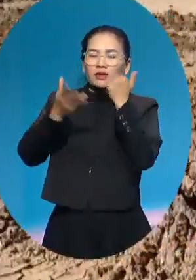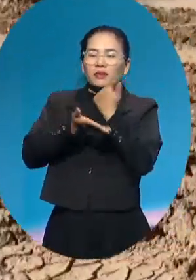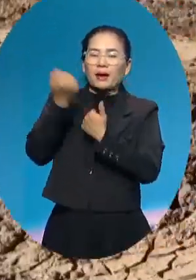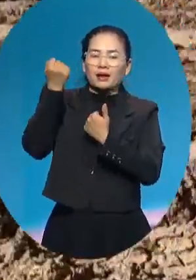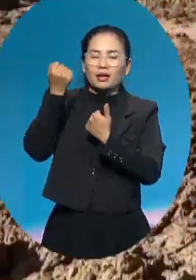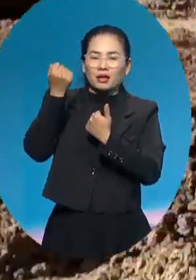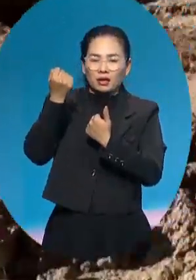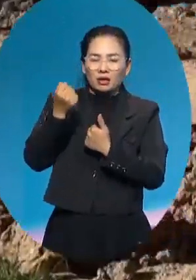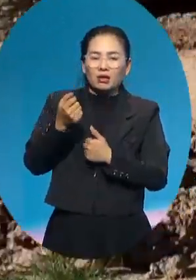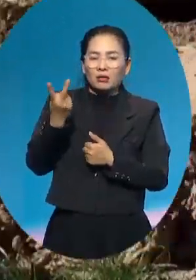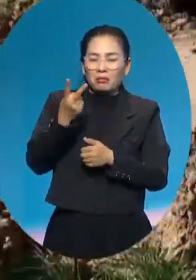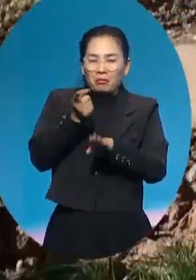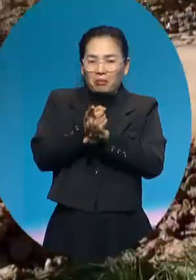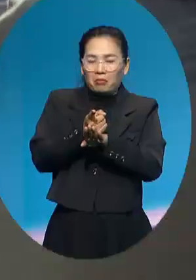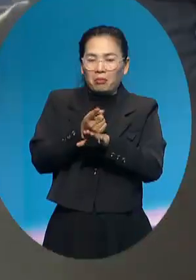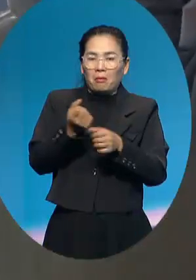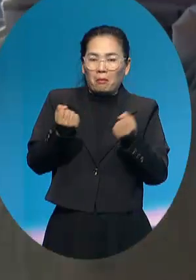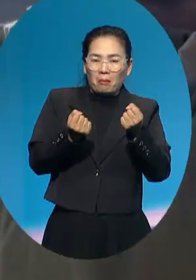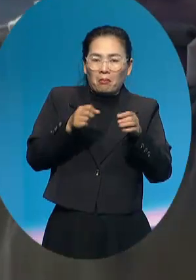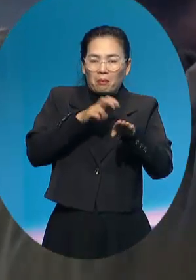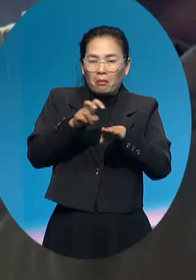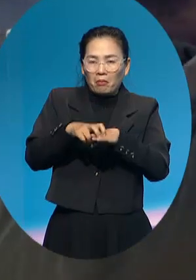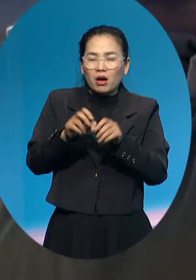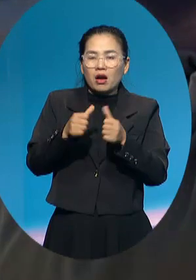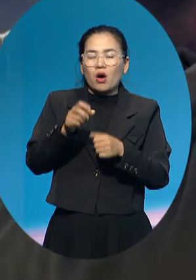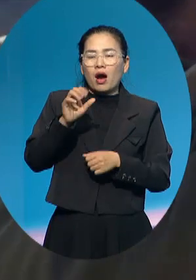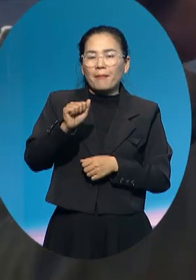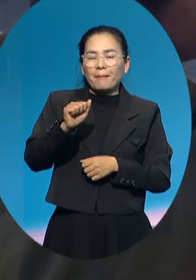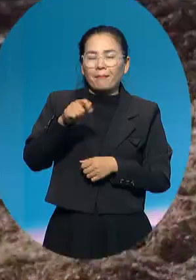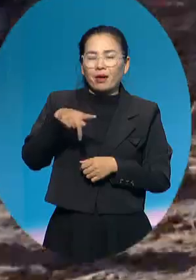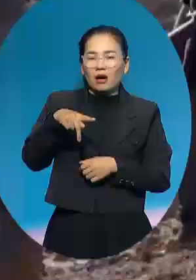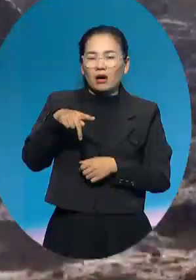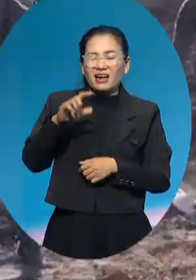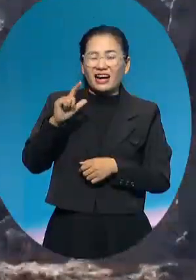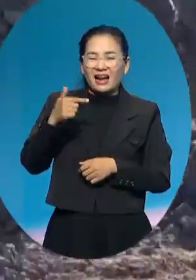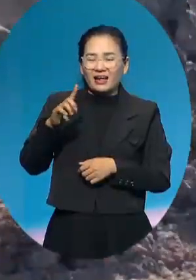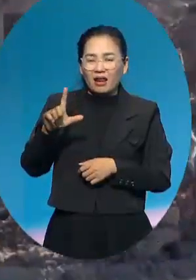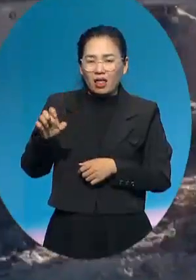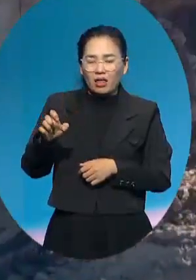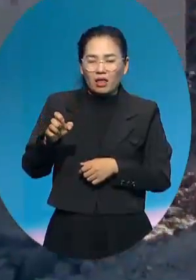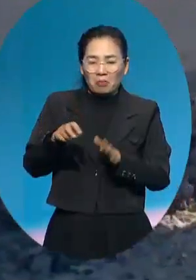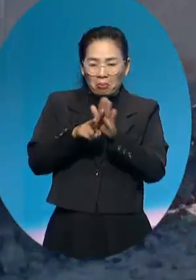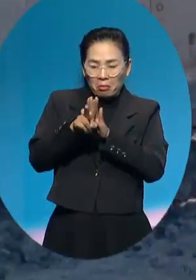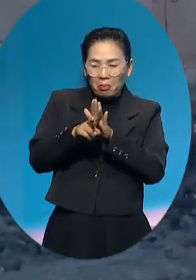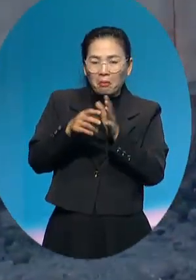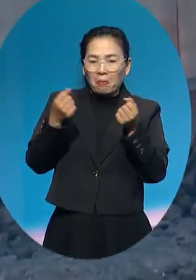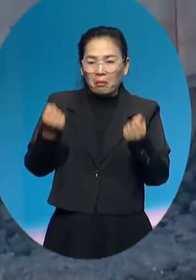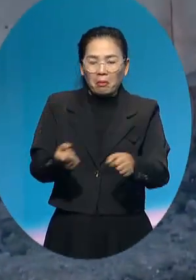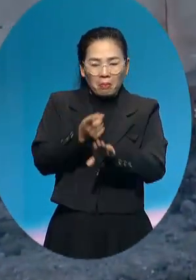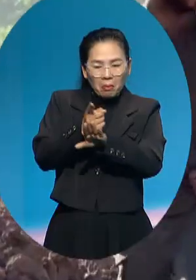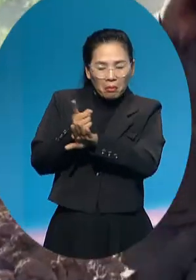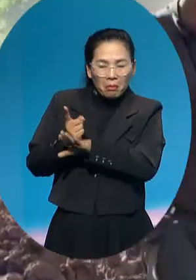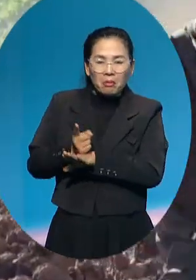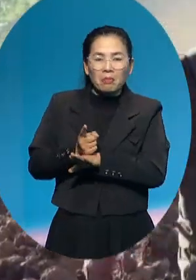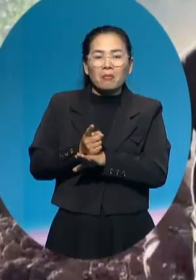xe tăng và xe bọc thép chở quân nhiều nhất của Israel là vùng upper gile việc triển khai các loại vũ khí khí tà hàng nặng của Israel